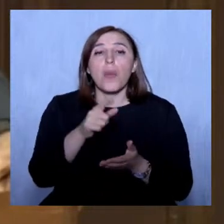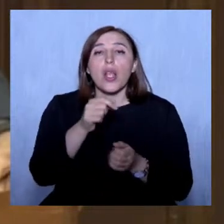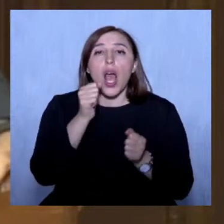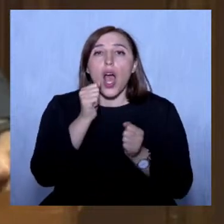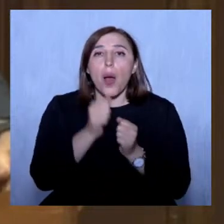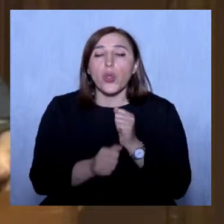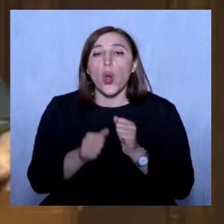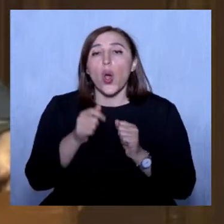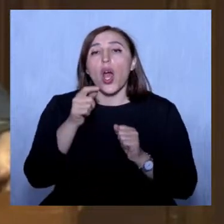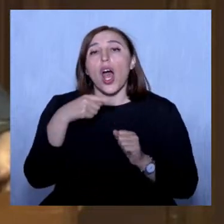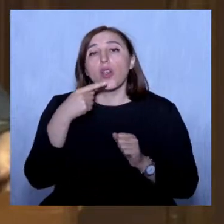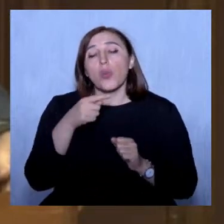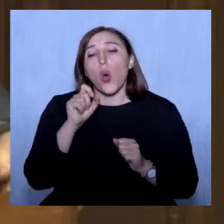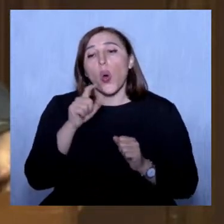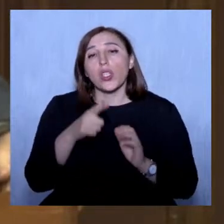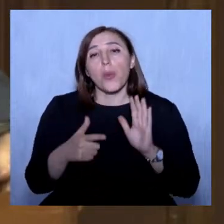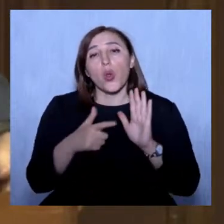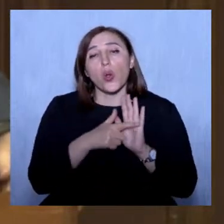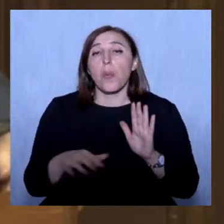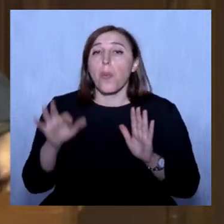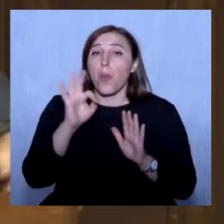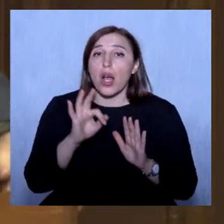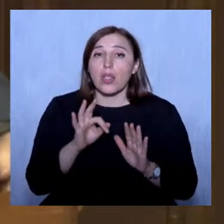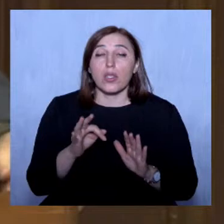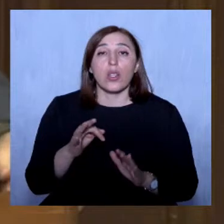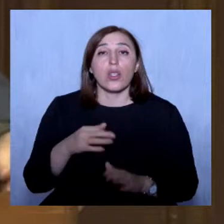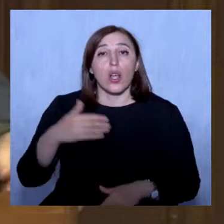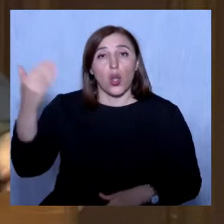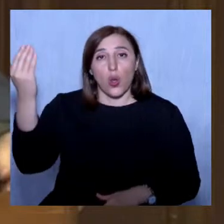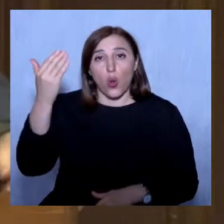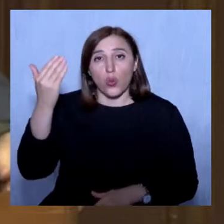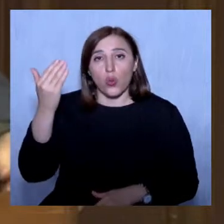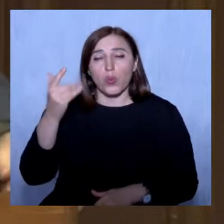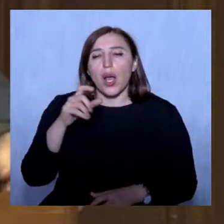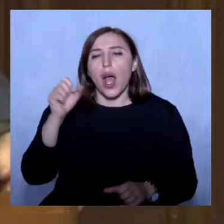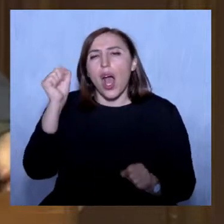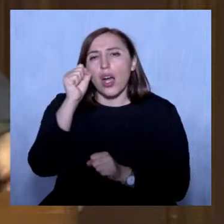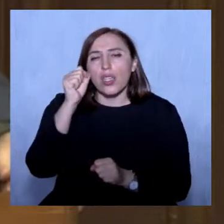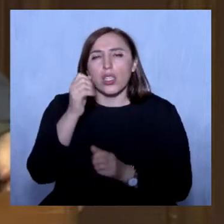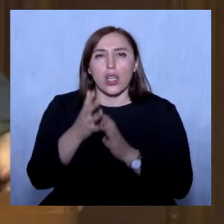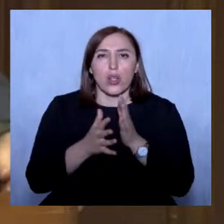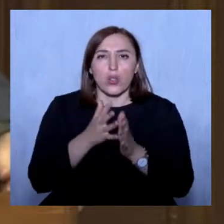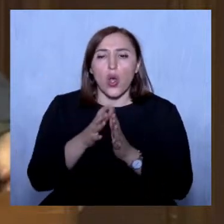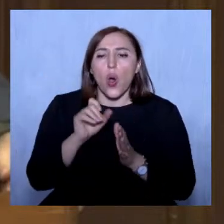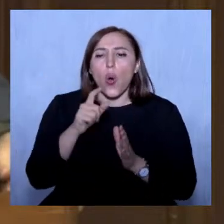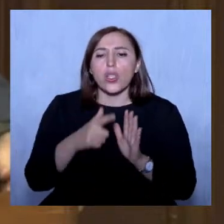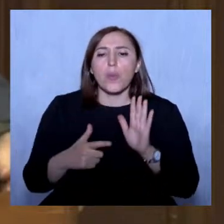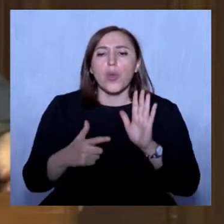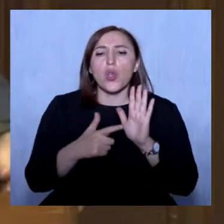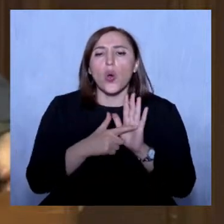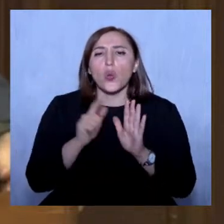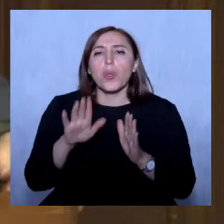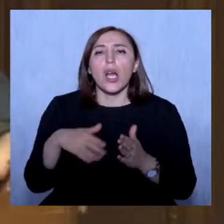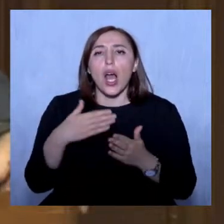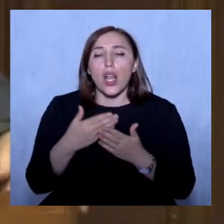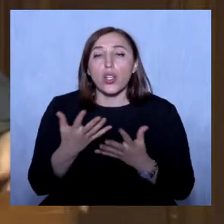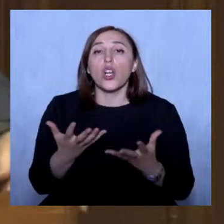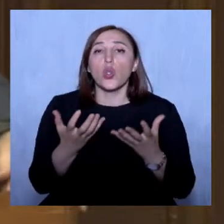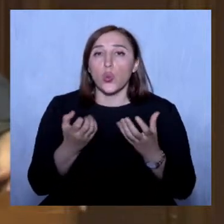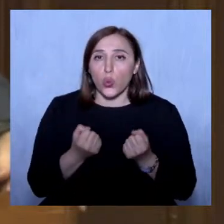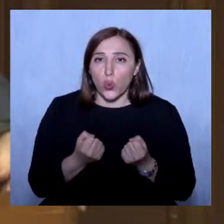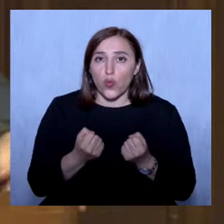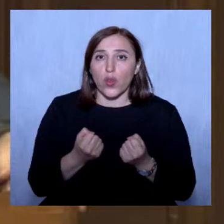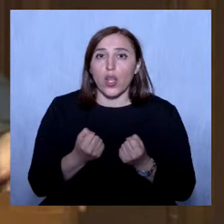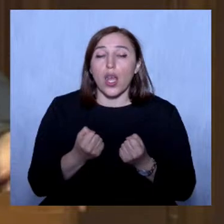հոգտեմբերի 7 մասի նախոսում անհետ հետ բան էր, հոգտեմբերի 7 առաջարկը ընդումվելա,